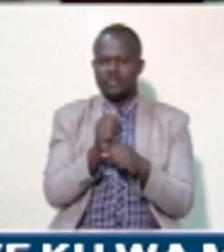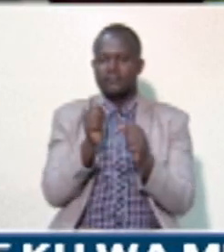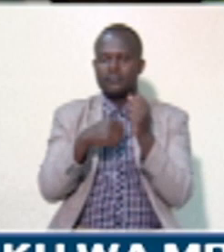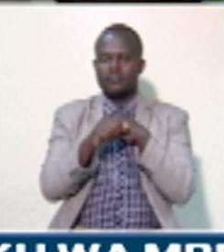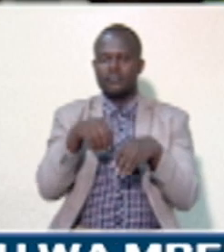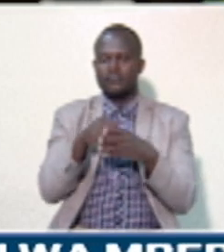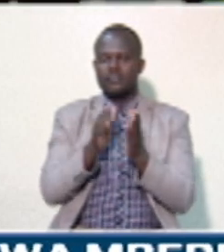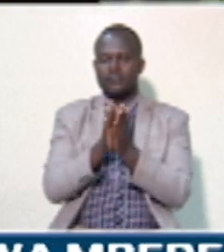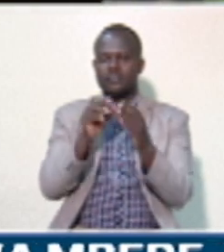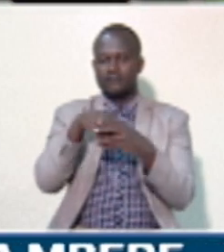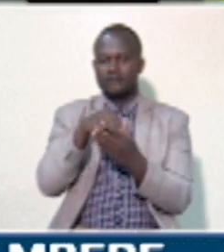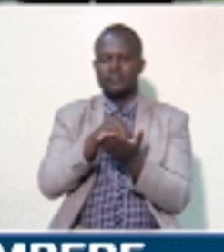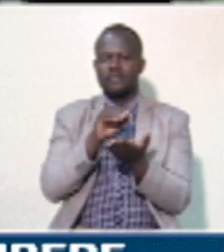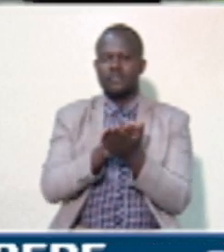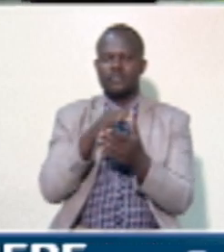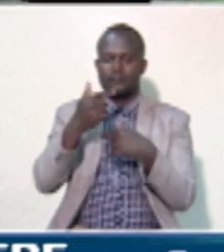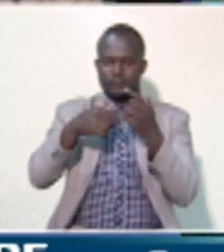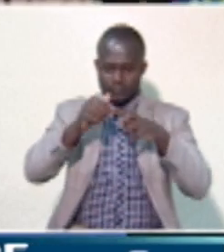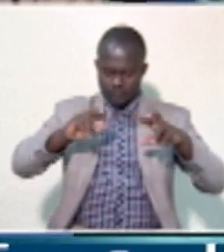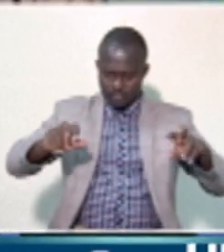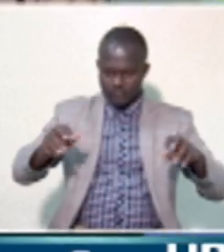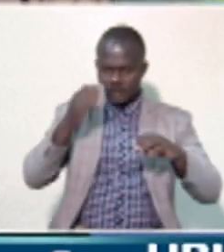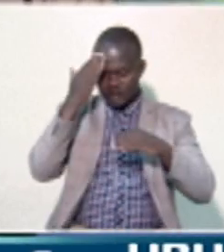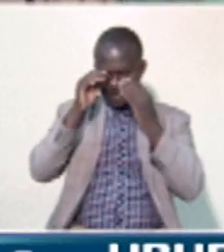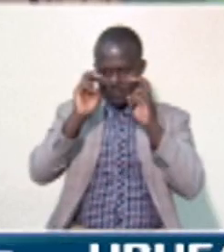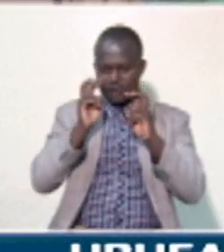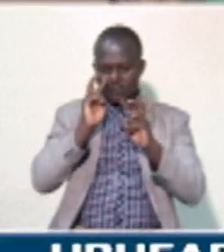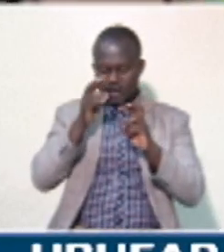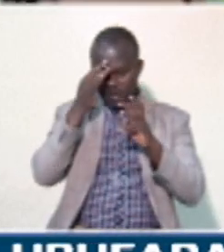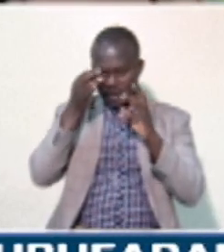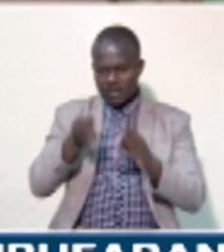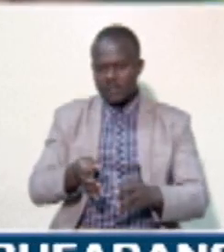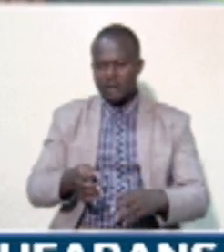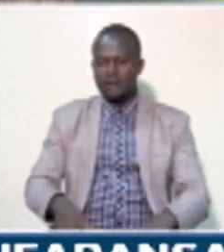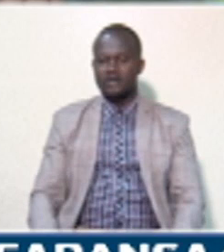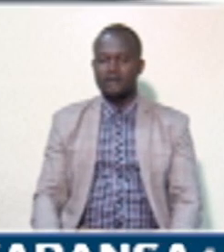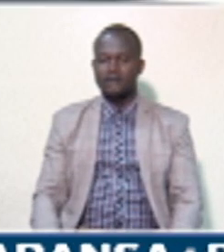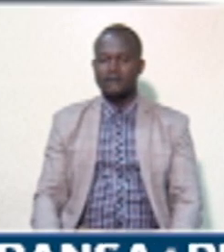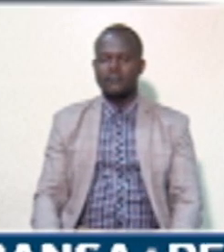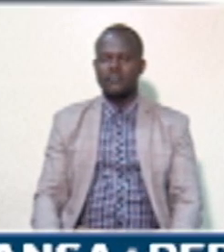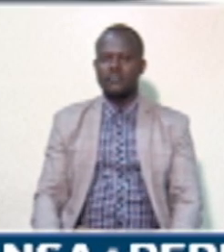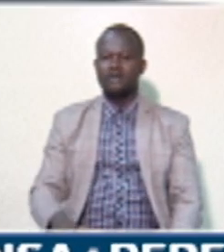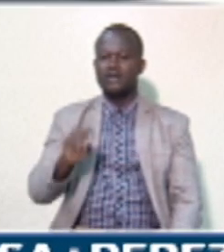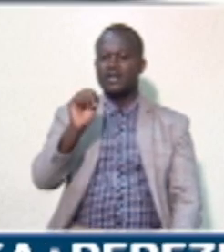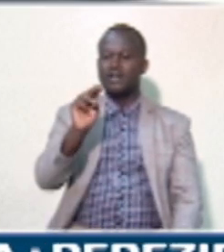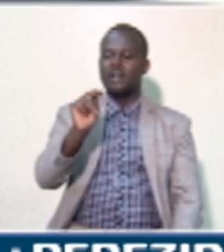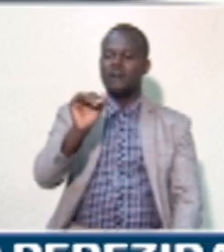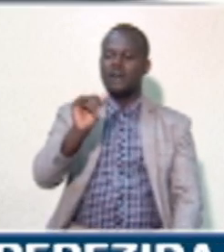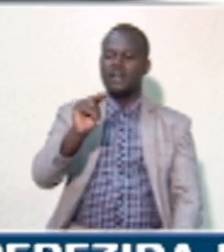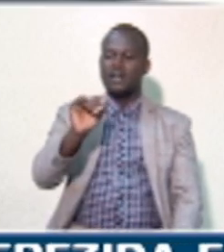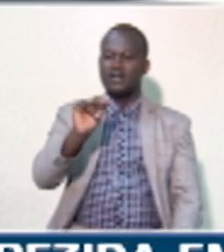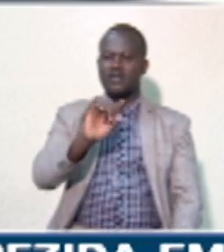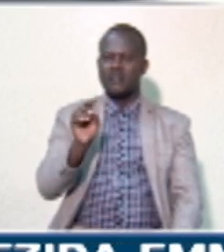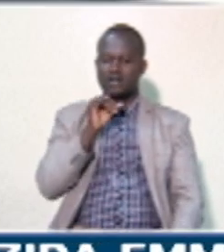muri rusange biri muri dosiye. Turacyayisesengura rero kugira ngo turebe umwanzuro tugufate. Munyenyezi ntabwo aje mu Rwanda mu